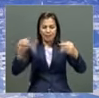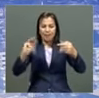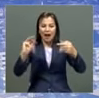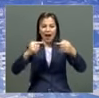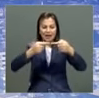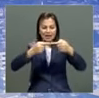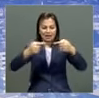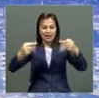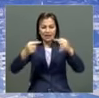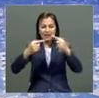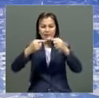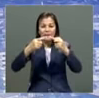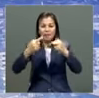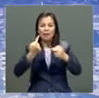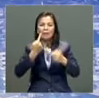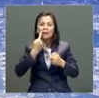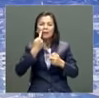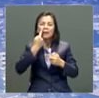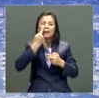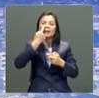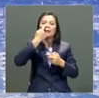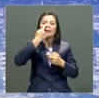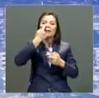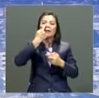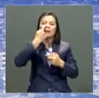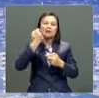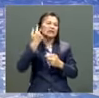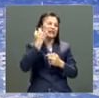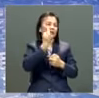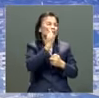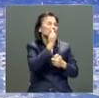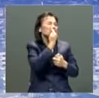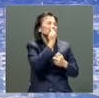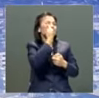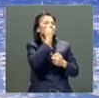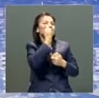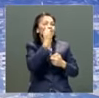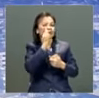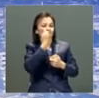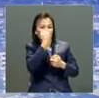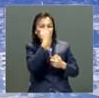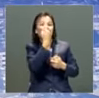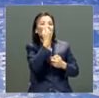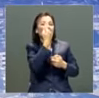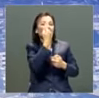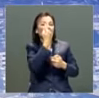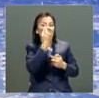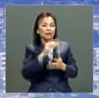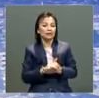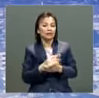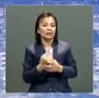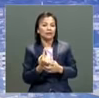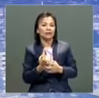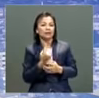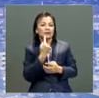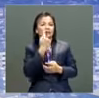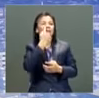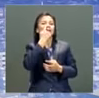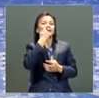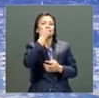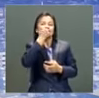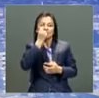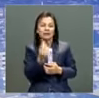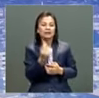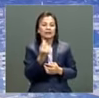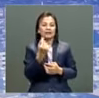แย่เข้าไปในโพรงจมูกด้านหลังสุดเลยแล้วแตะขึ้นไปแล้วตรวจเสร็จแล้วก็สอดเข้าไปแล้วก็ดึงออกมา